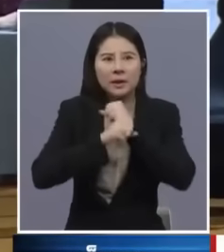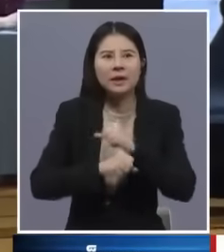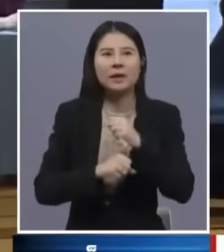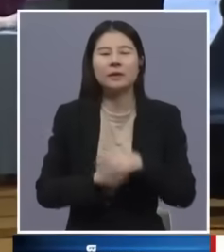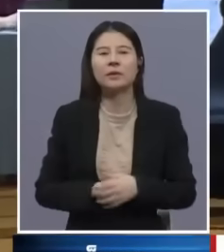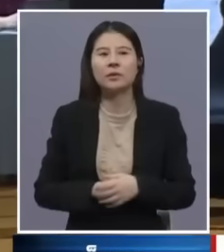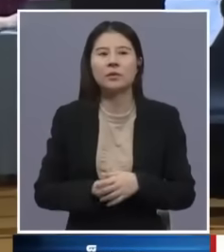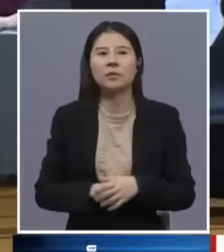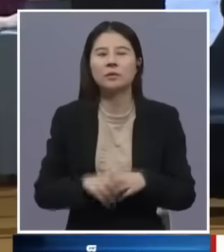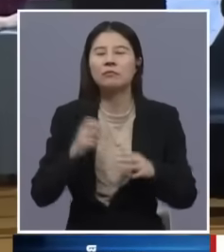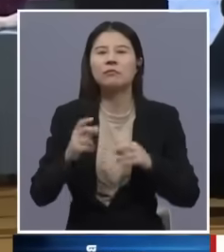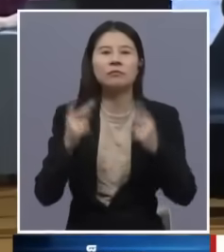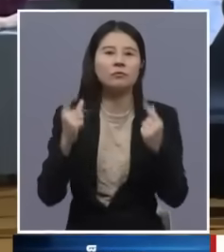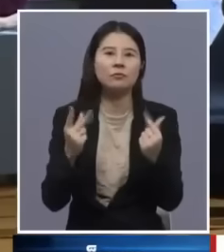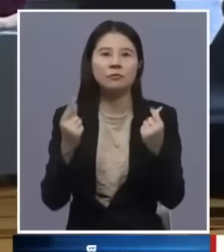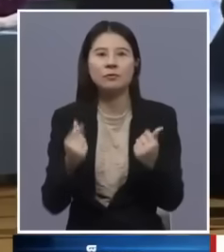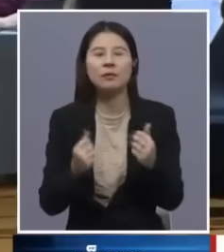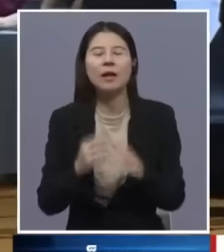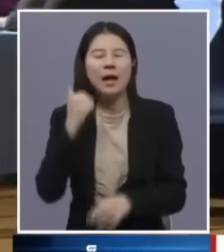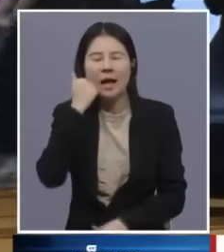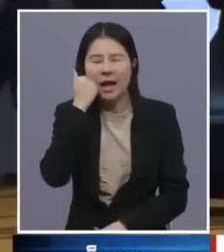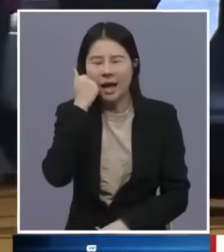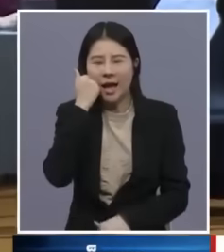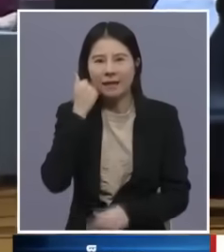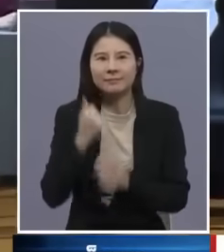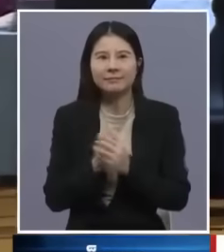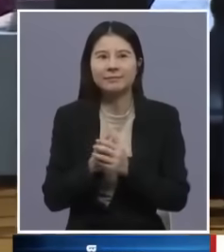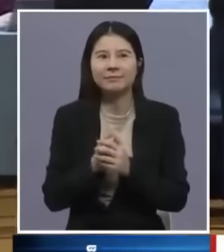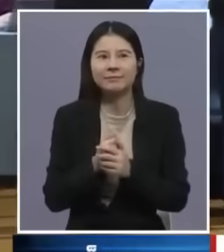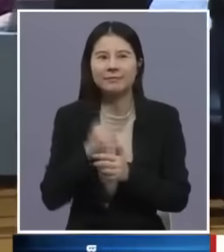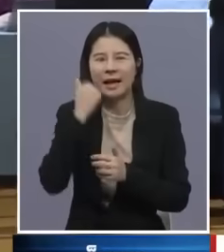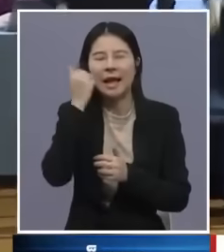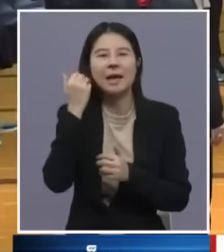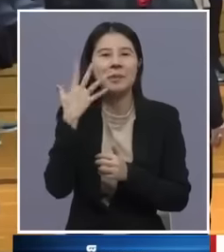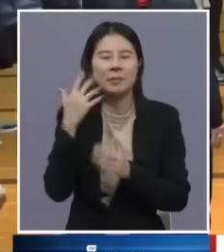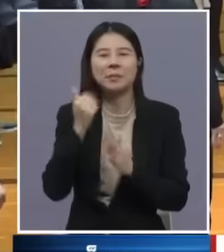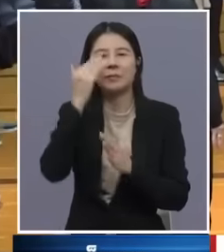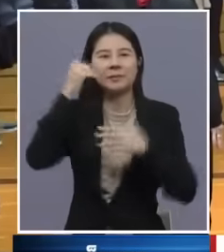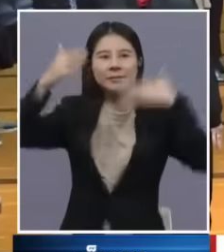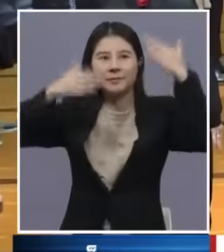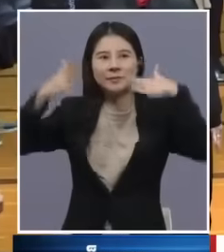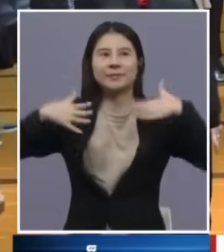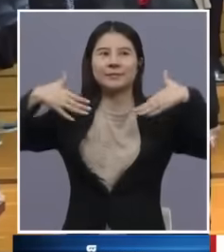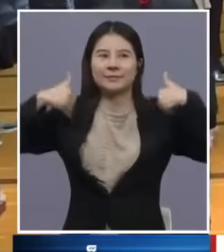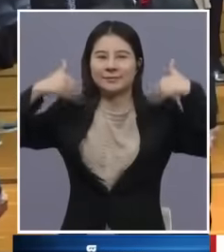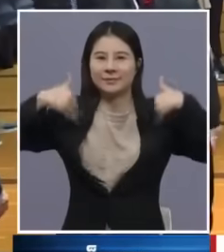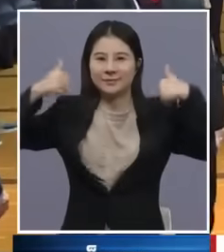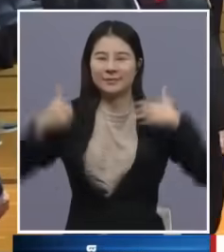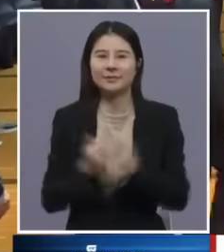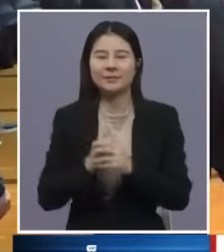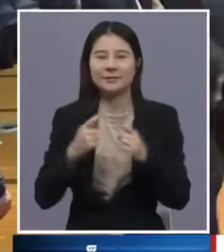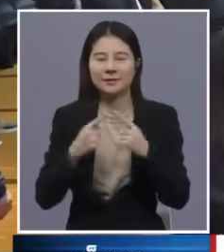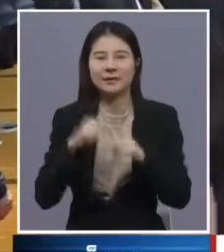จวเรือ เขาก็เต้นแจวเรือกันก็ไม่ได้เขินอายอะไรเพราะว่าเอามันก็เป็นกิจกรรมที่เขาจัดขึ้นมาเพื่อรีแลกซ์เนี่ยนะ นี่ถ้าร้องเพลงแจวเรือจะให้